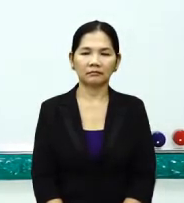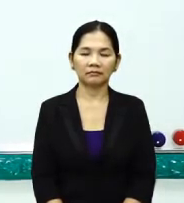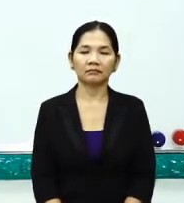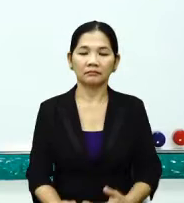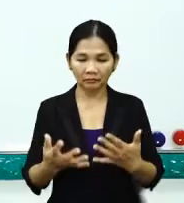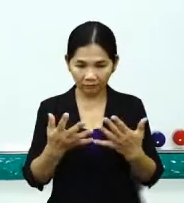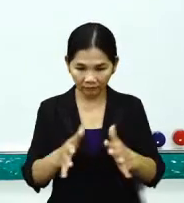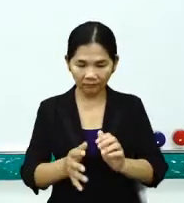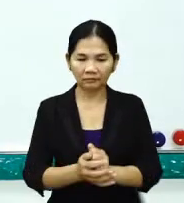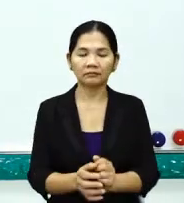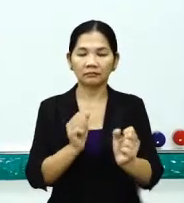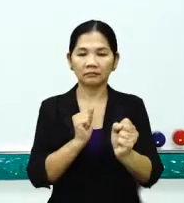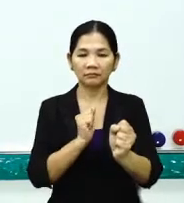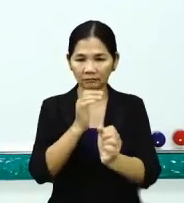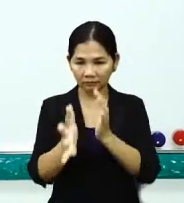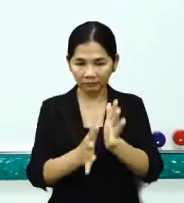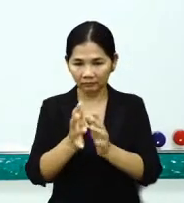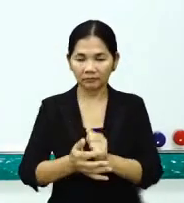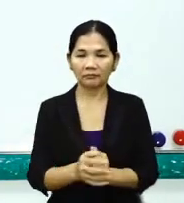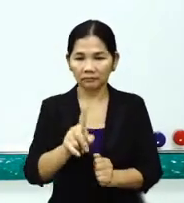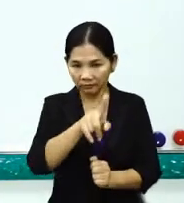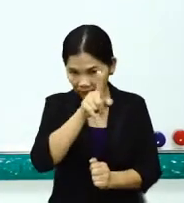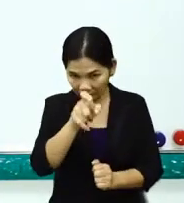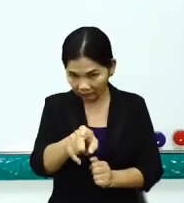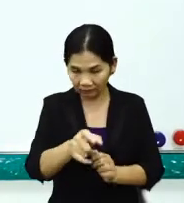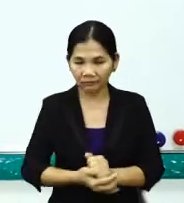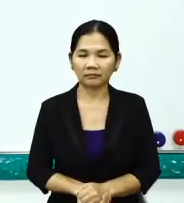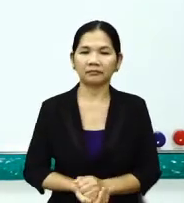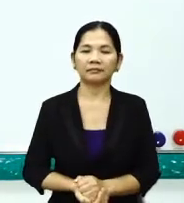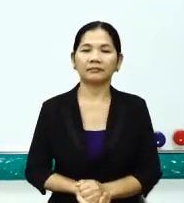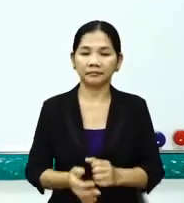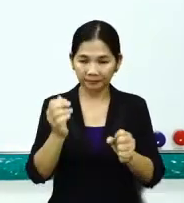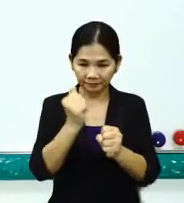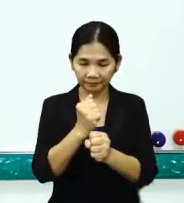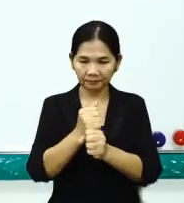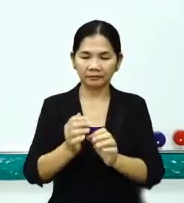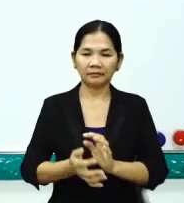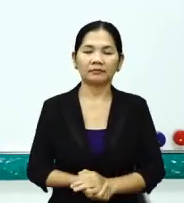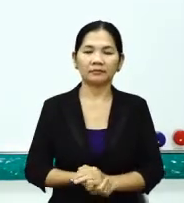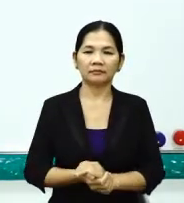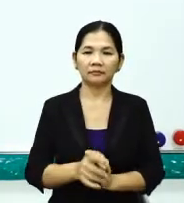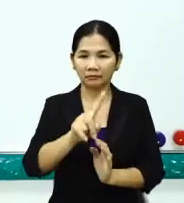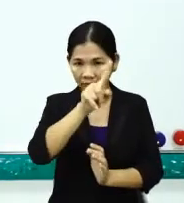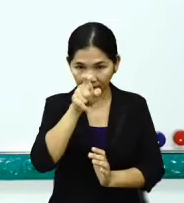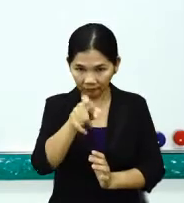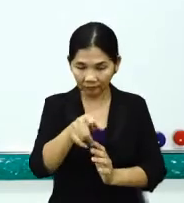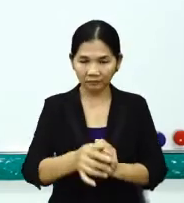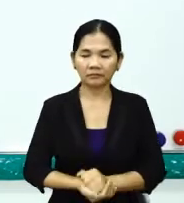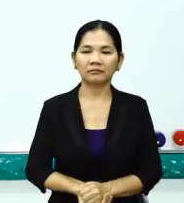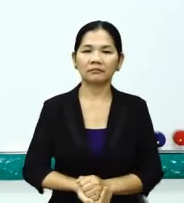trim chấp đám là an sầm nua này kêu an là con mình con phơi này tỏ xong nua